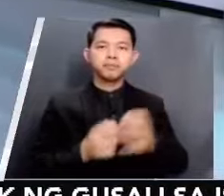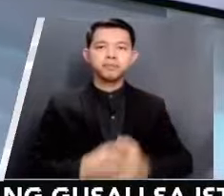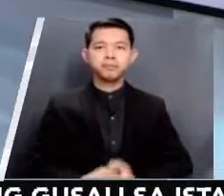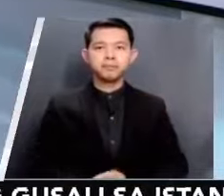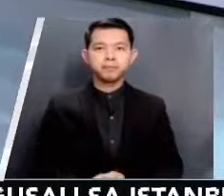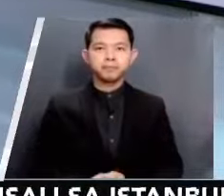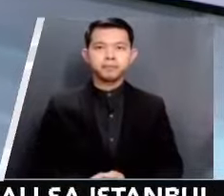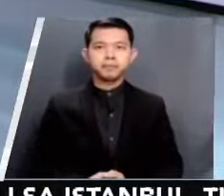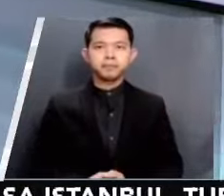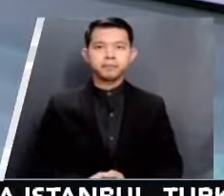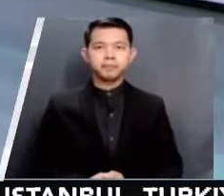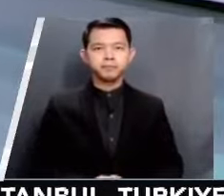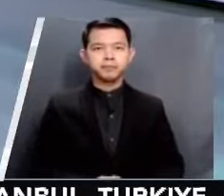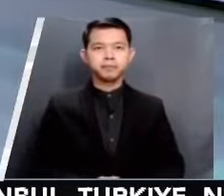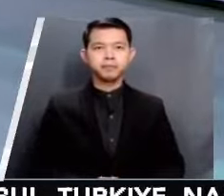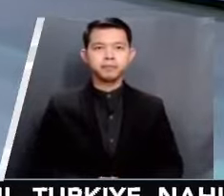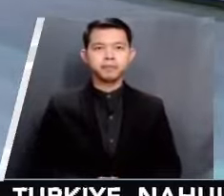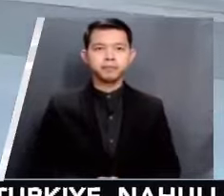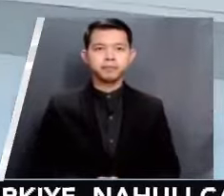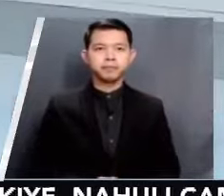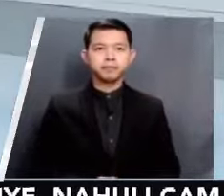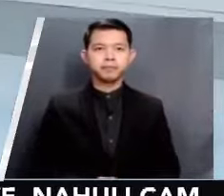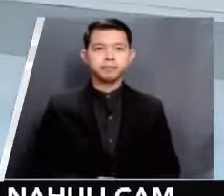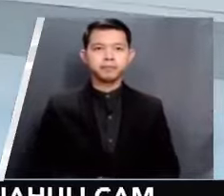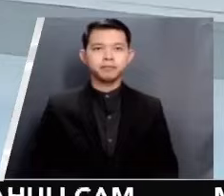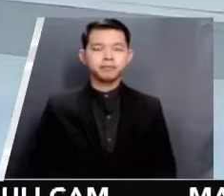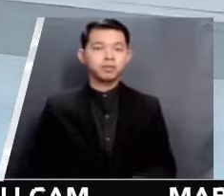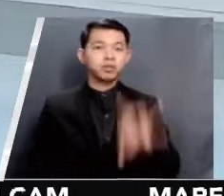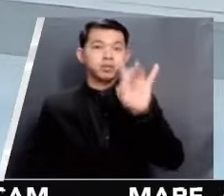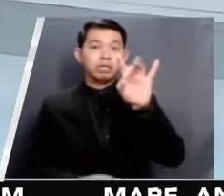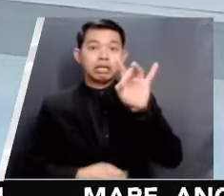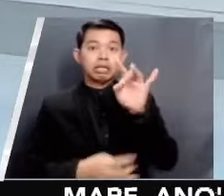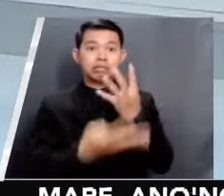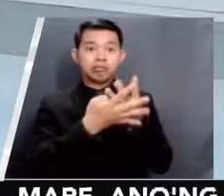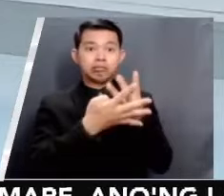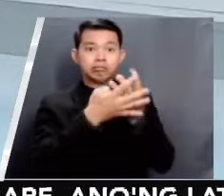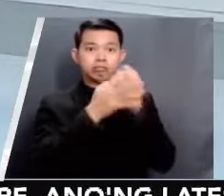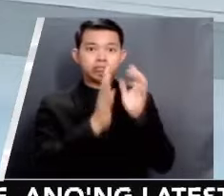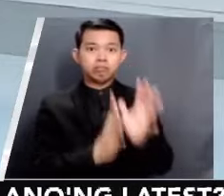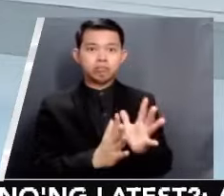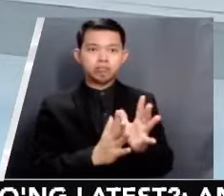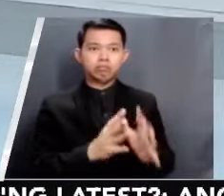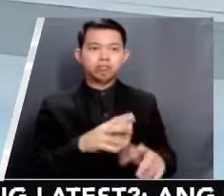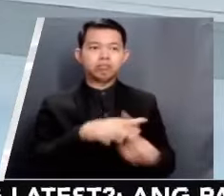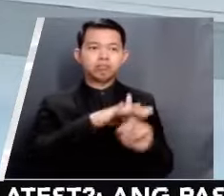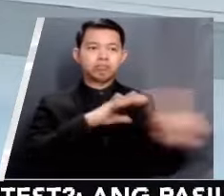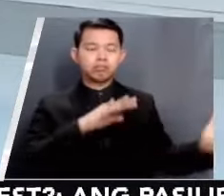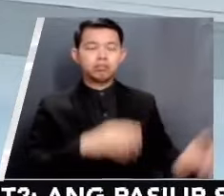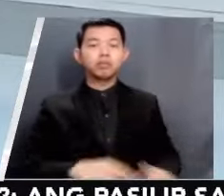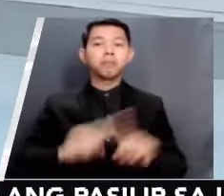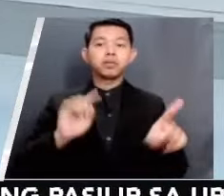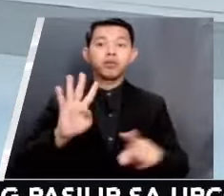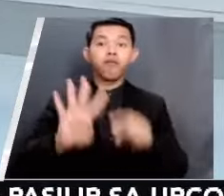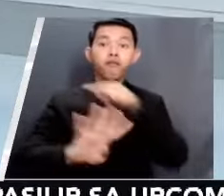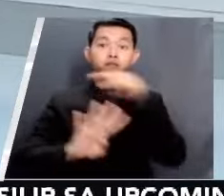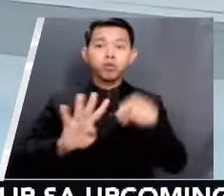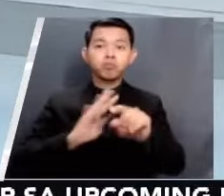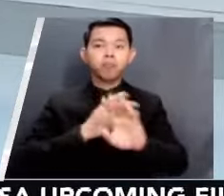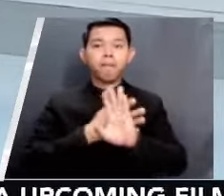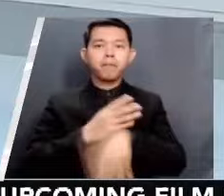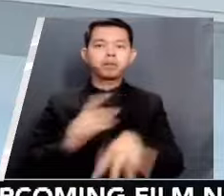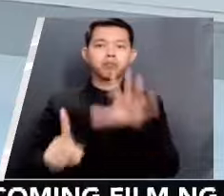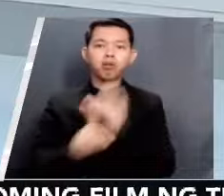Nakatakas ang walong inmate ng San Jose del Monte Police Station sa Bulacan. Balik kulungan ng apat sa kanila habang hinahanap pa ang iba.